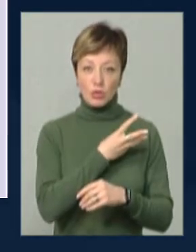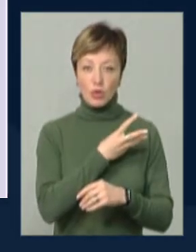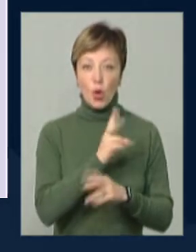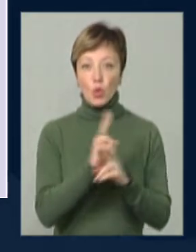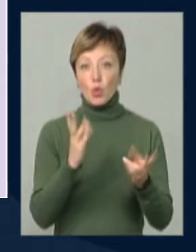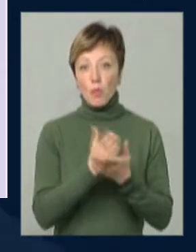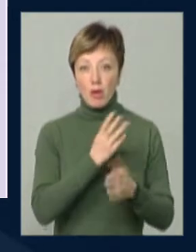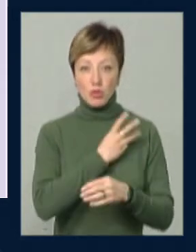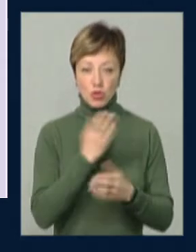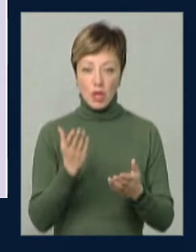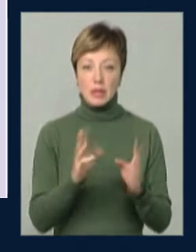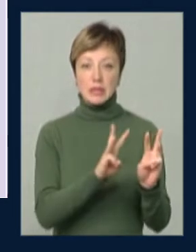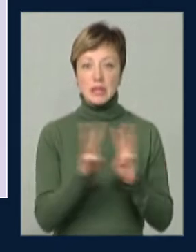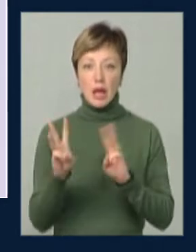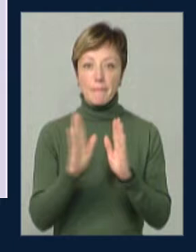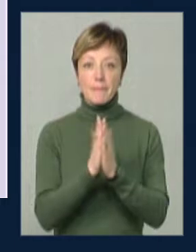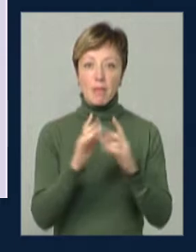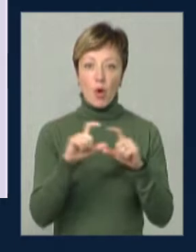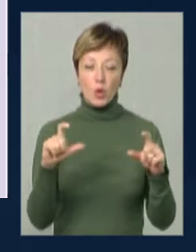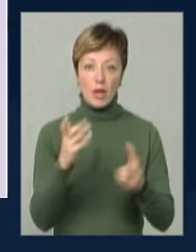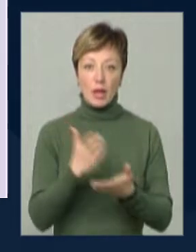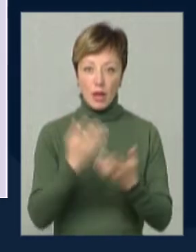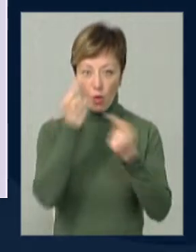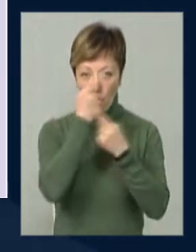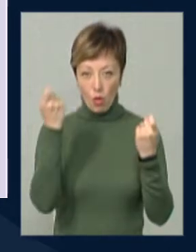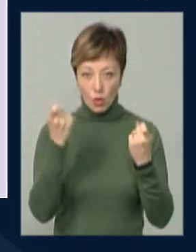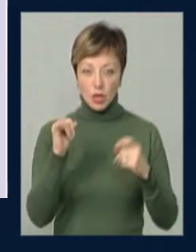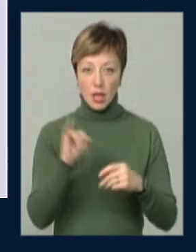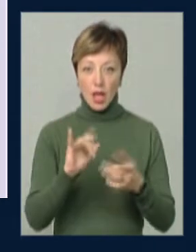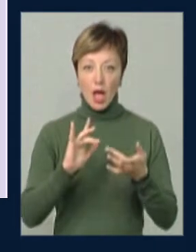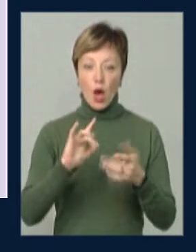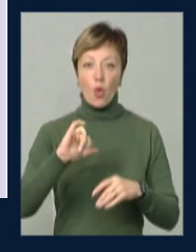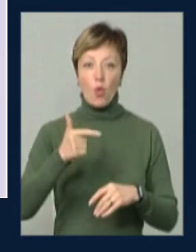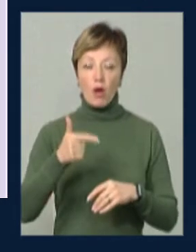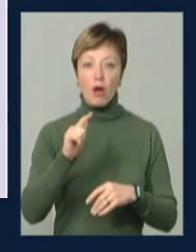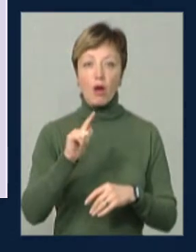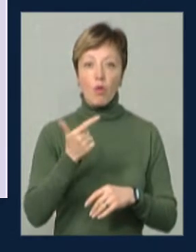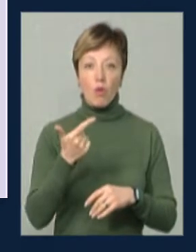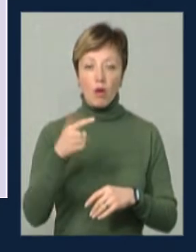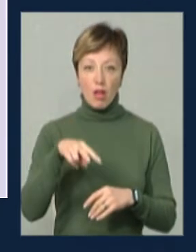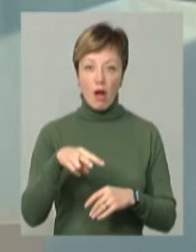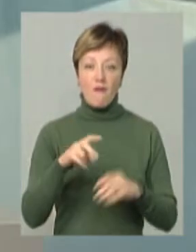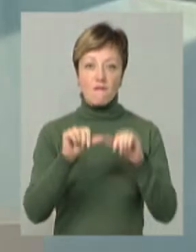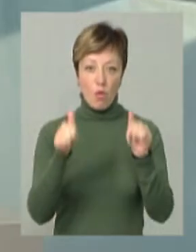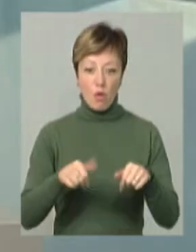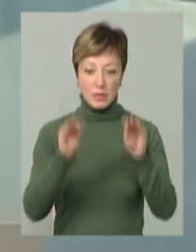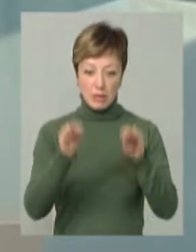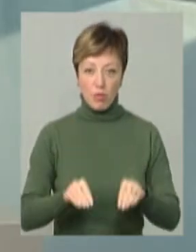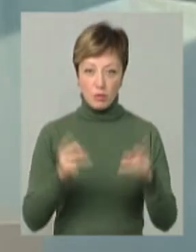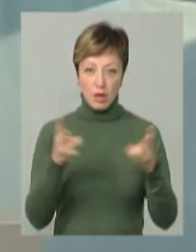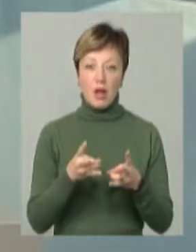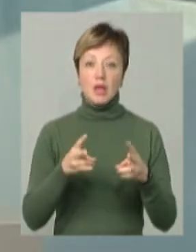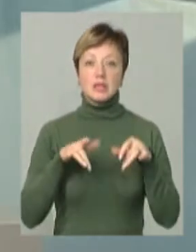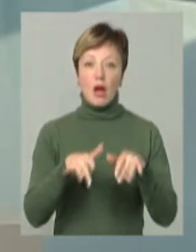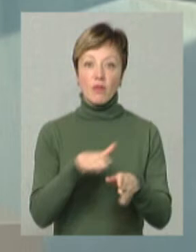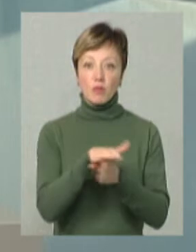хто має бажання. На сайті бібліотеки є оголошення та Google-форма, яку потрібно буде заповнити. Тому заходи відбуваються і